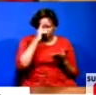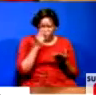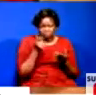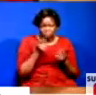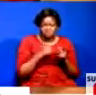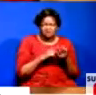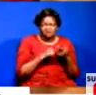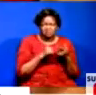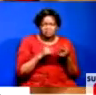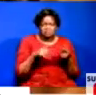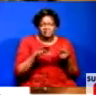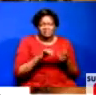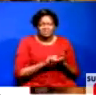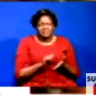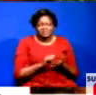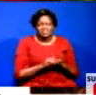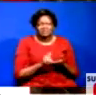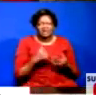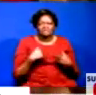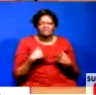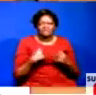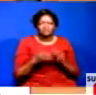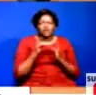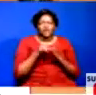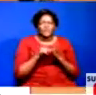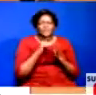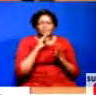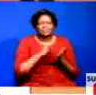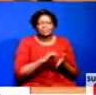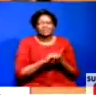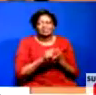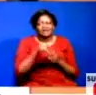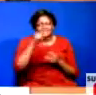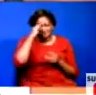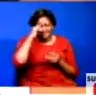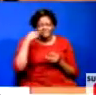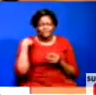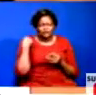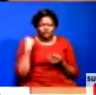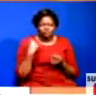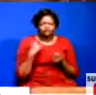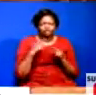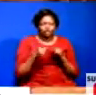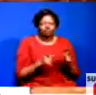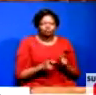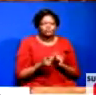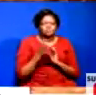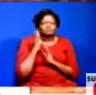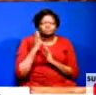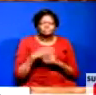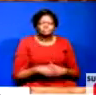katika maeneo yanayokumbwa na utovu wa usalama, akisema serikali imejitolea kudhibiti usalama.